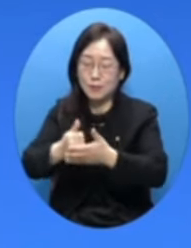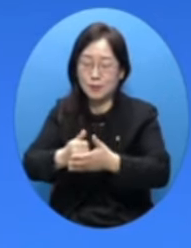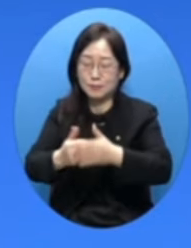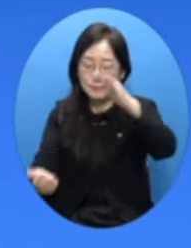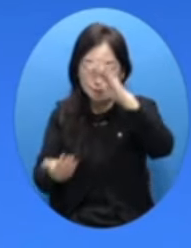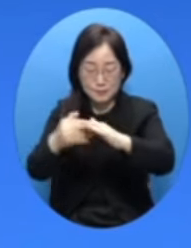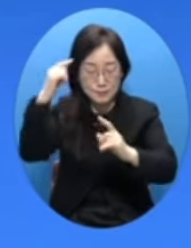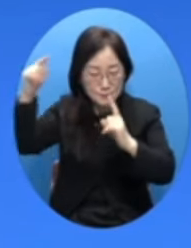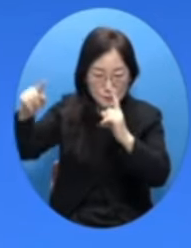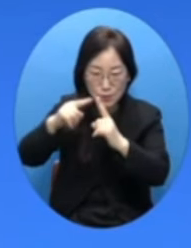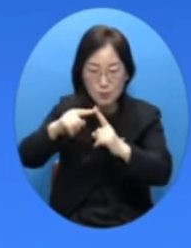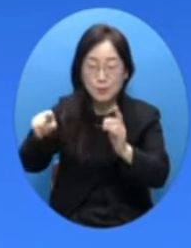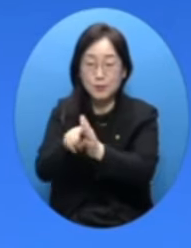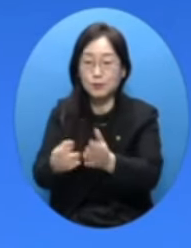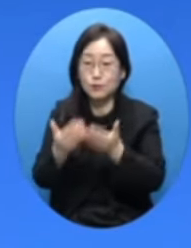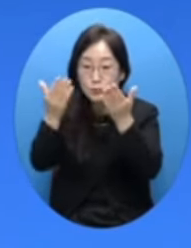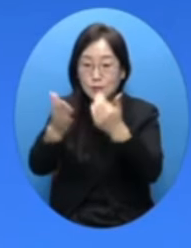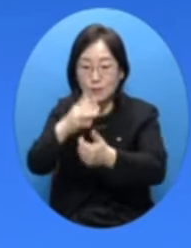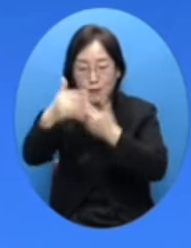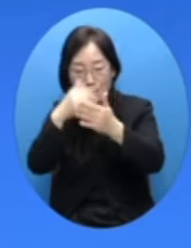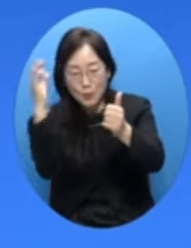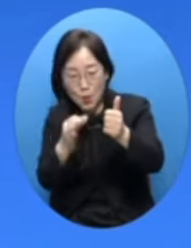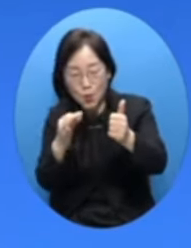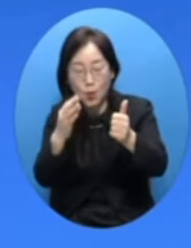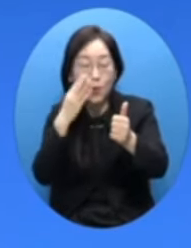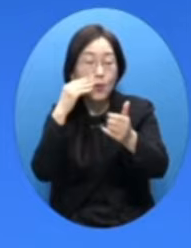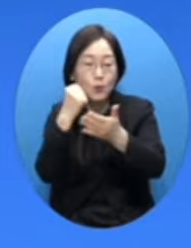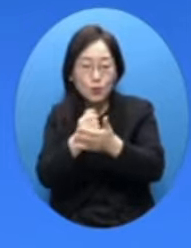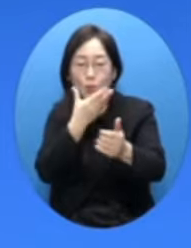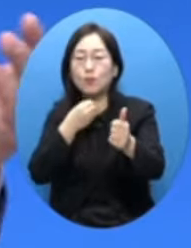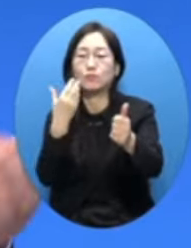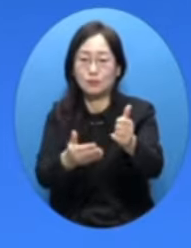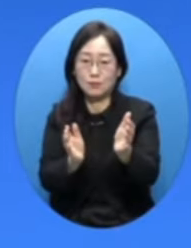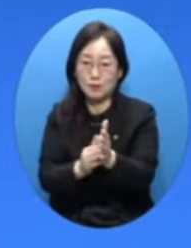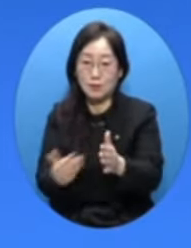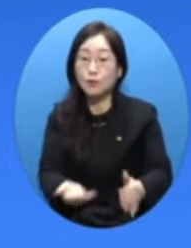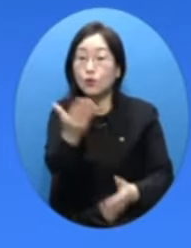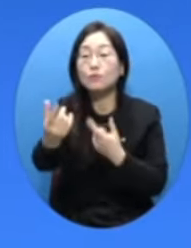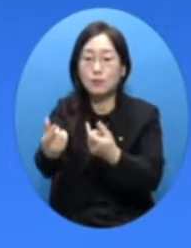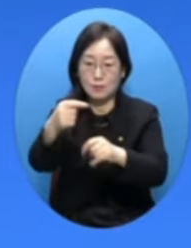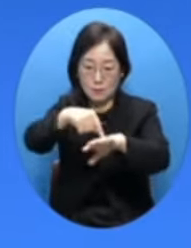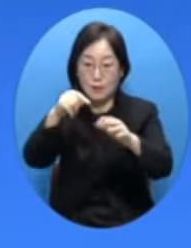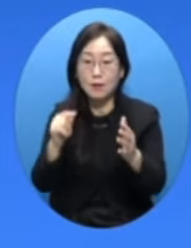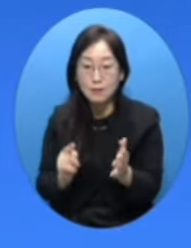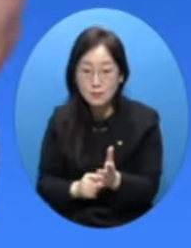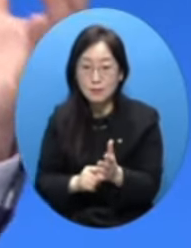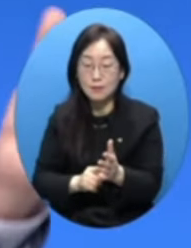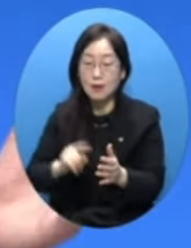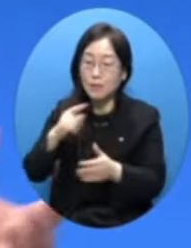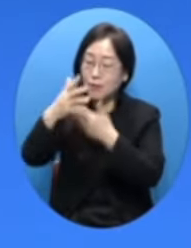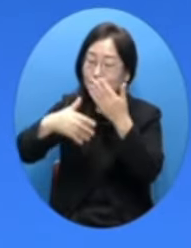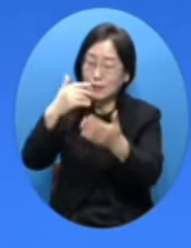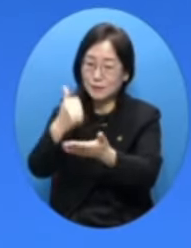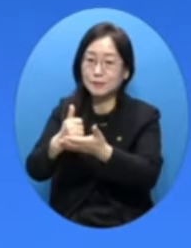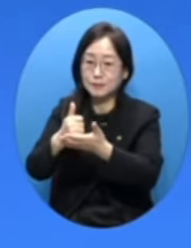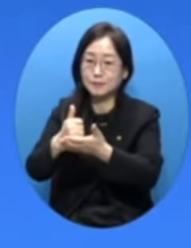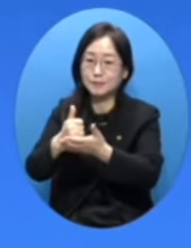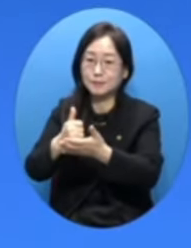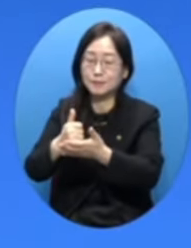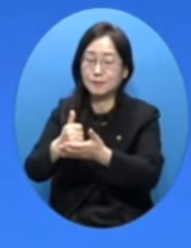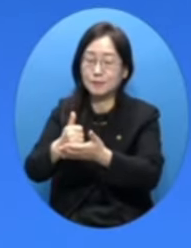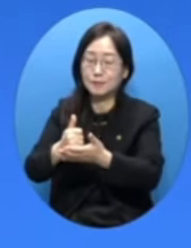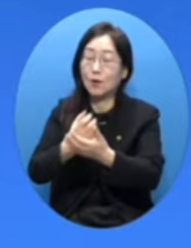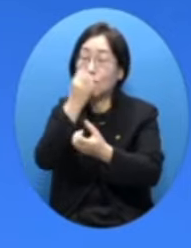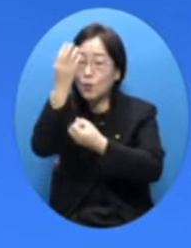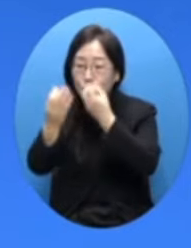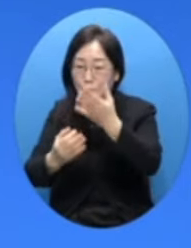믿음으로 나가니까 하나님이 그를 형통하게 만들어주셨습니다. 여러분, 여러분의 마음이 어떻게 하나님께 열려있느냐, 이것이